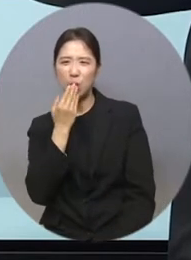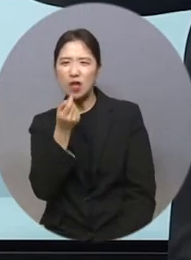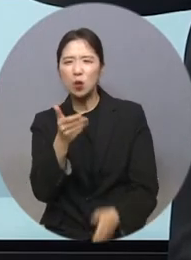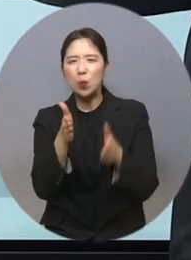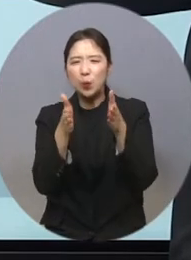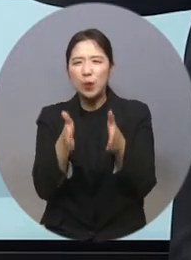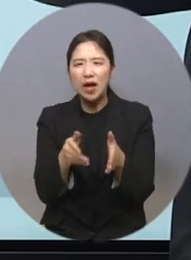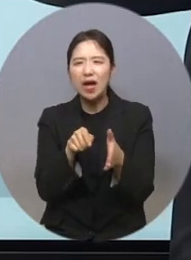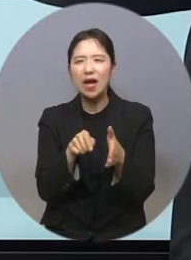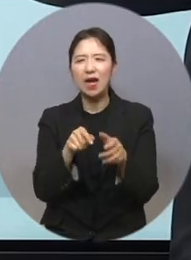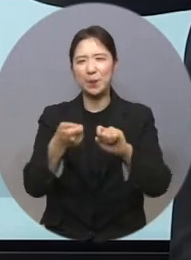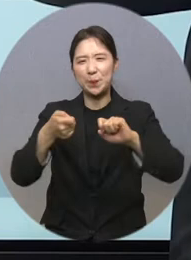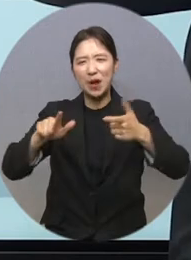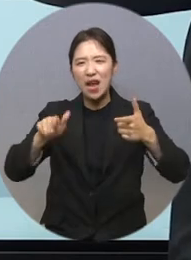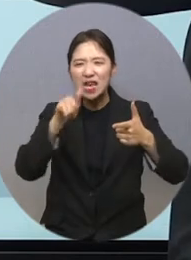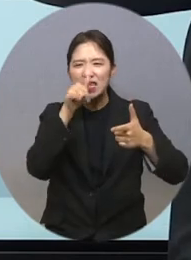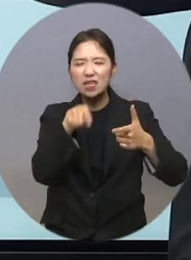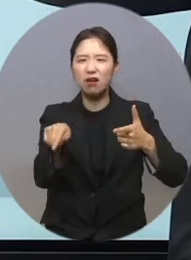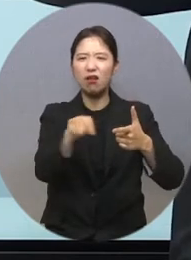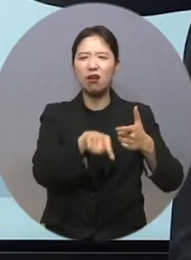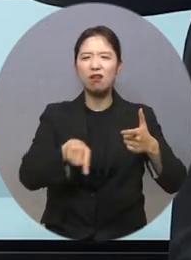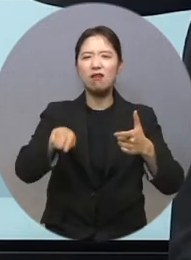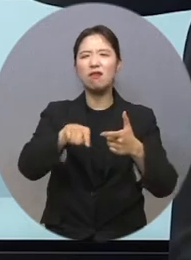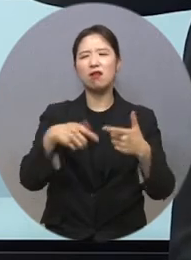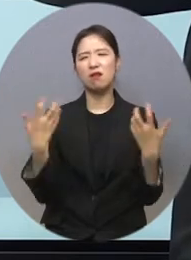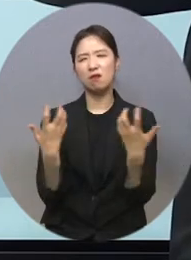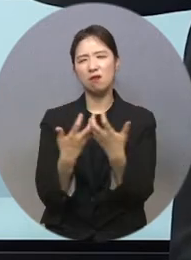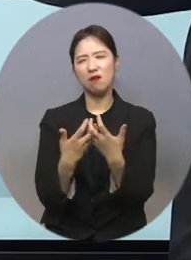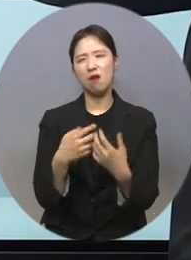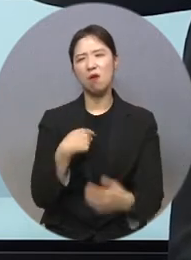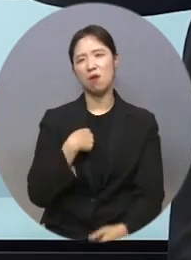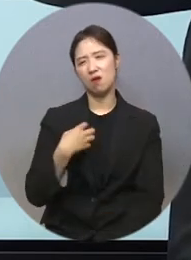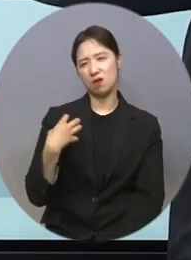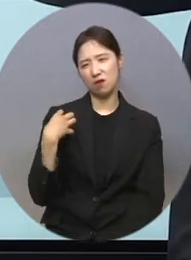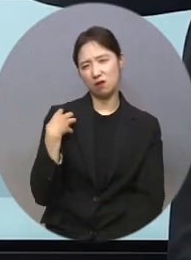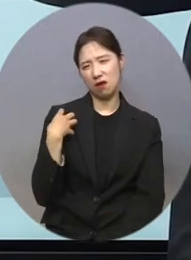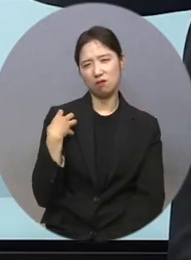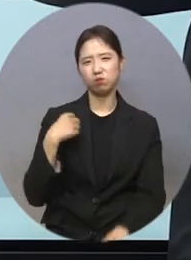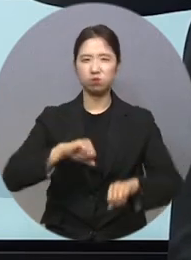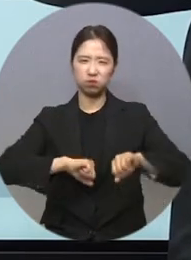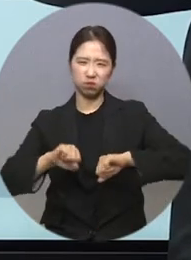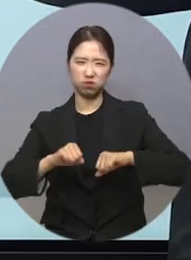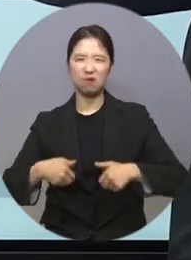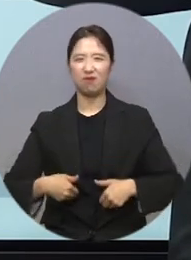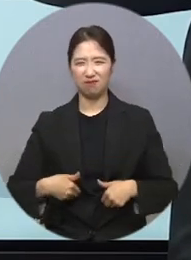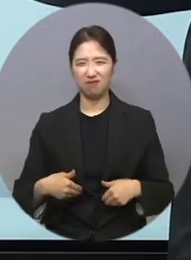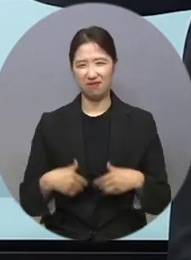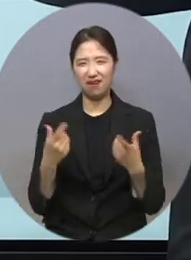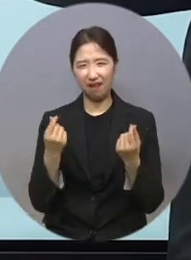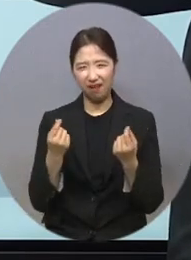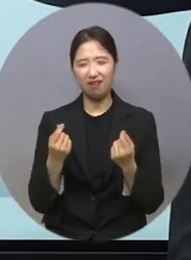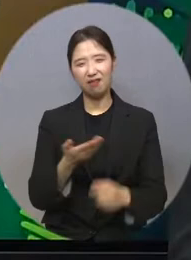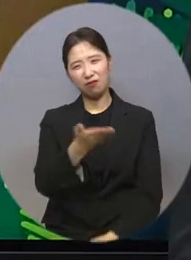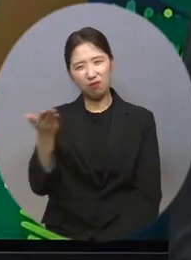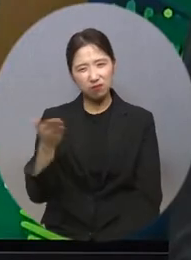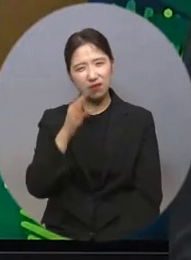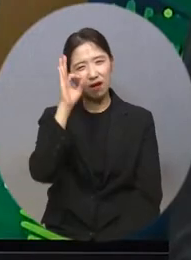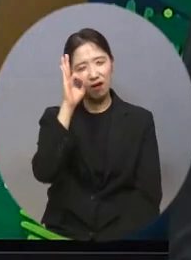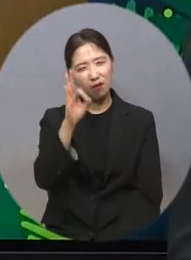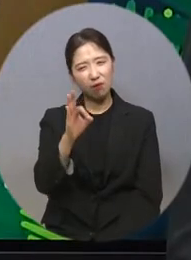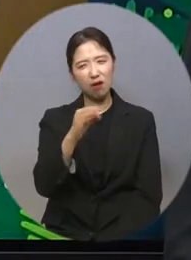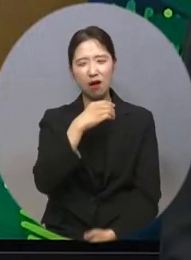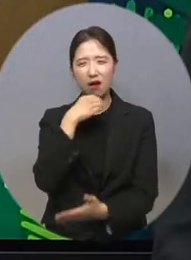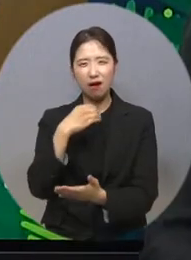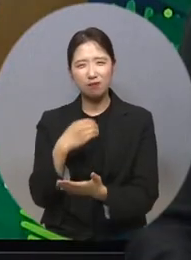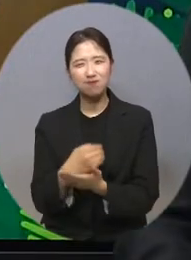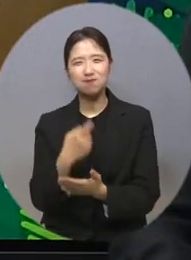그 부분을 코다들이 채워야 하는 숙명 같은 또 그런 삶을 살으셨으니까 아마도 보셨을 때 일반적인